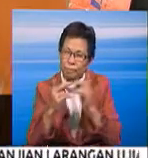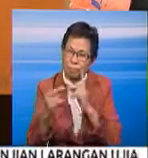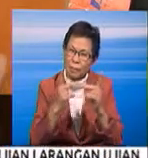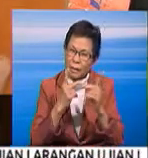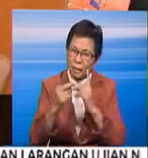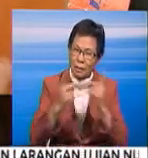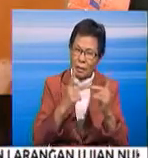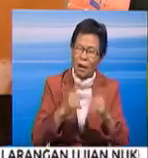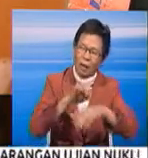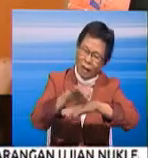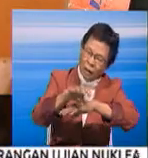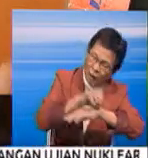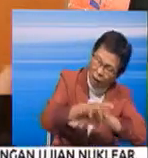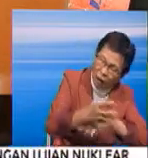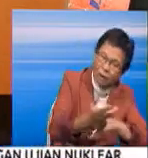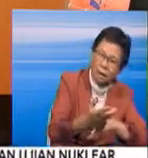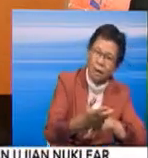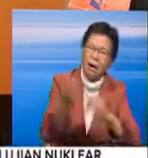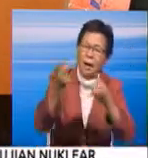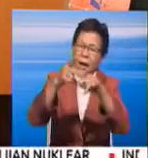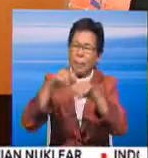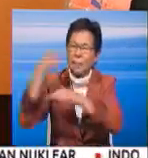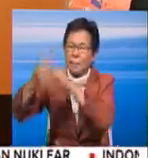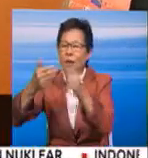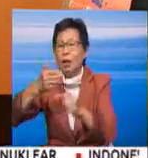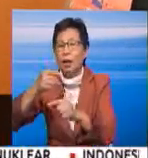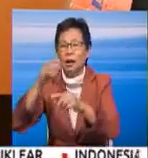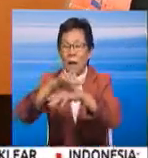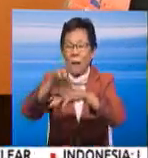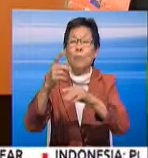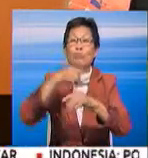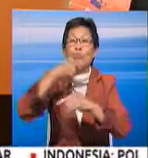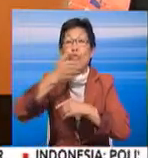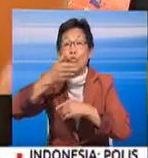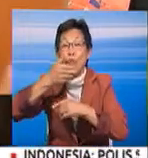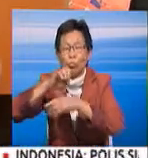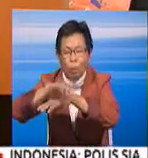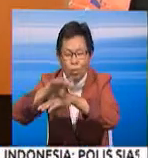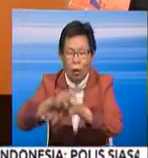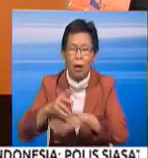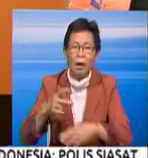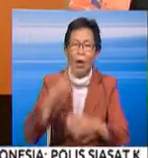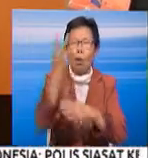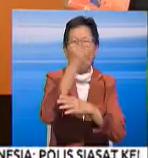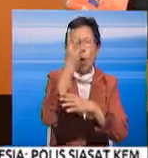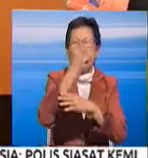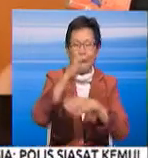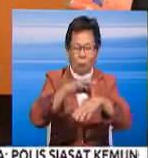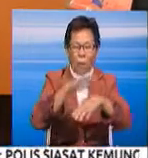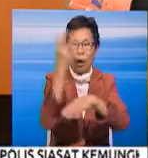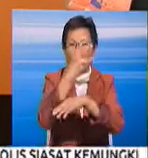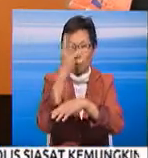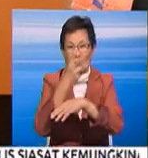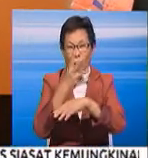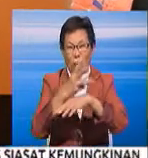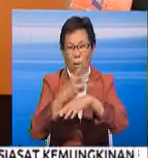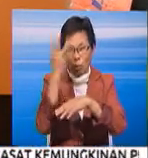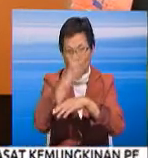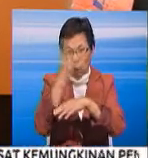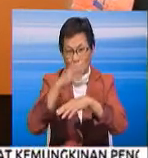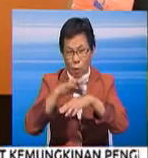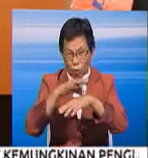sebagai nasihat kepada generasi muda-muda. Sebab itulah kita wayang kulit ni sekarang ni bukan kata sekadar hiburan,